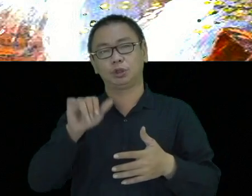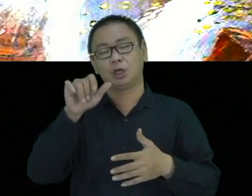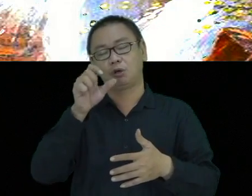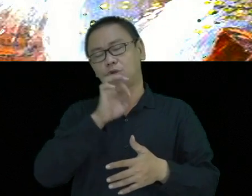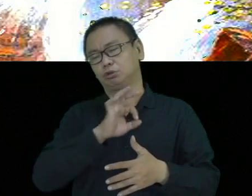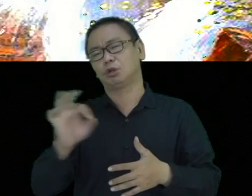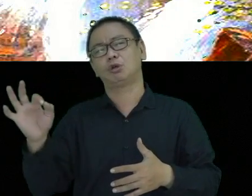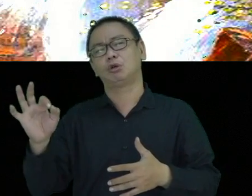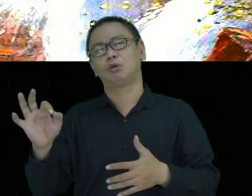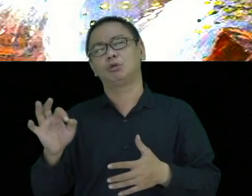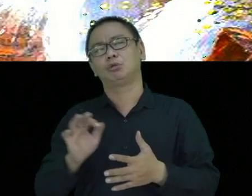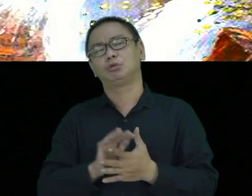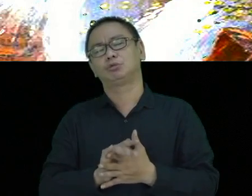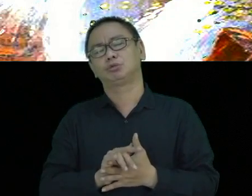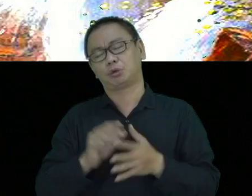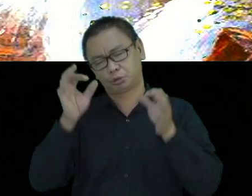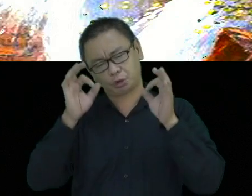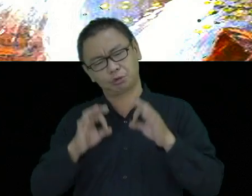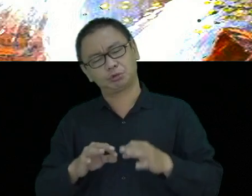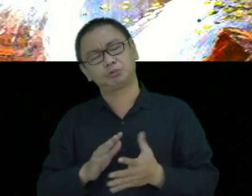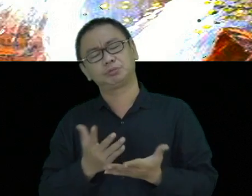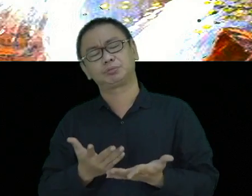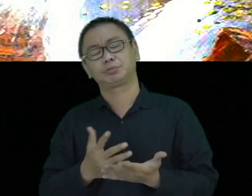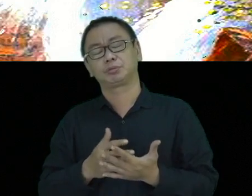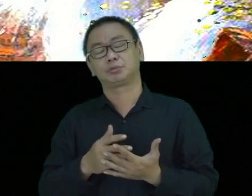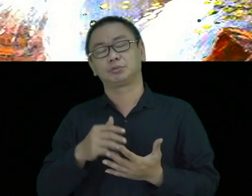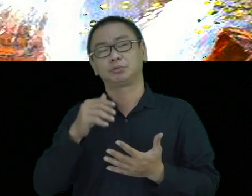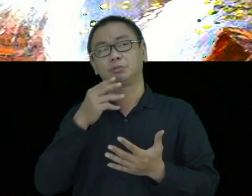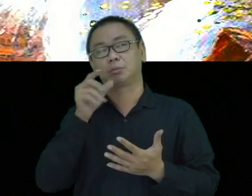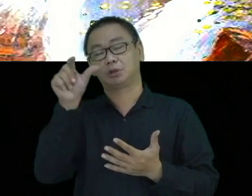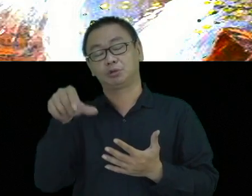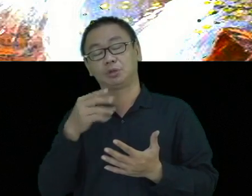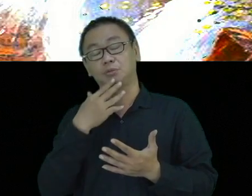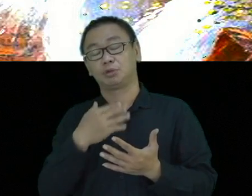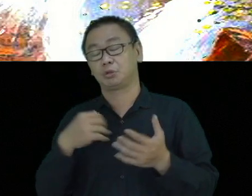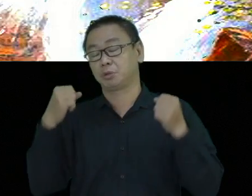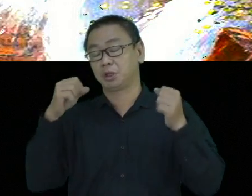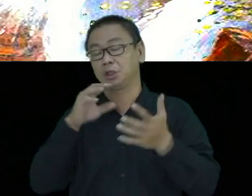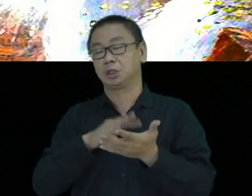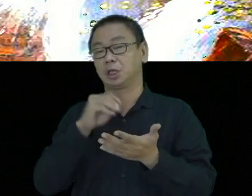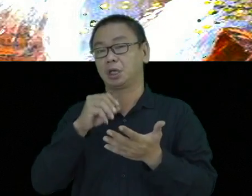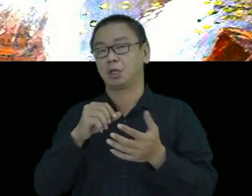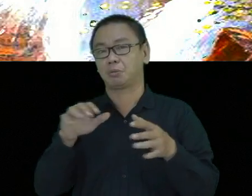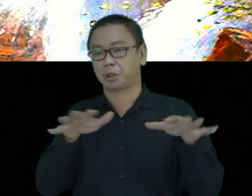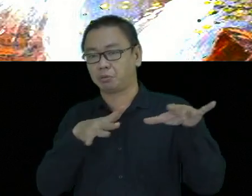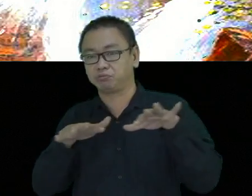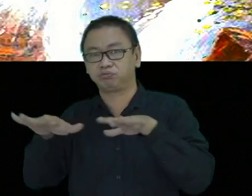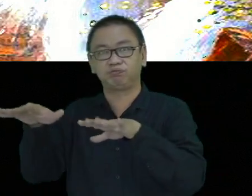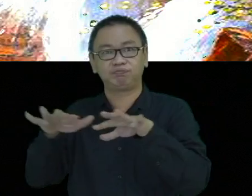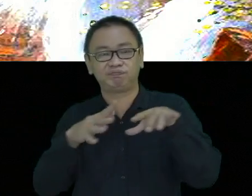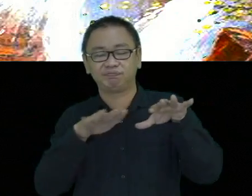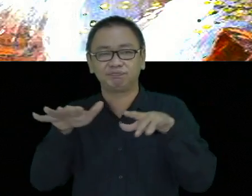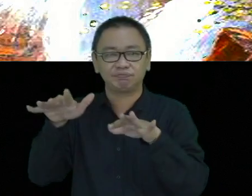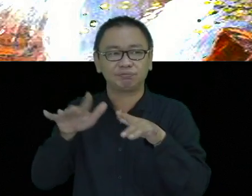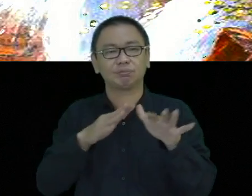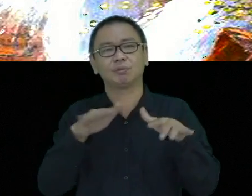manusia bisa memiliki damai di tengah badai. Ya, jadi buat damai itu bukan situasi